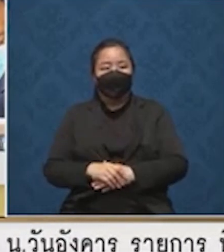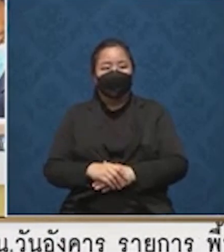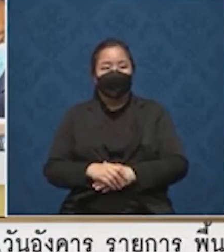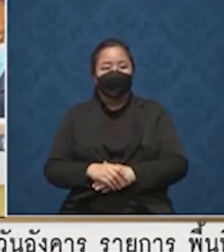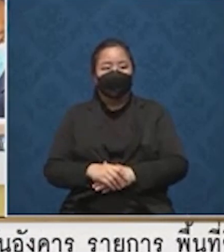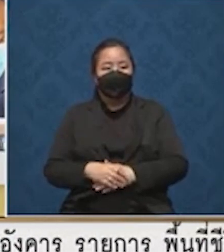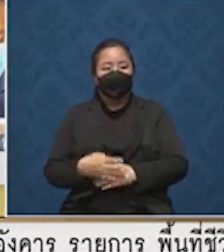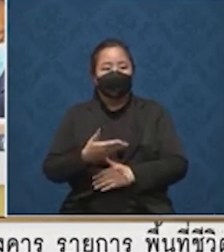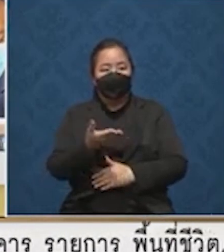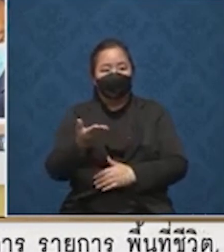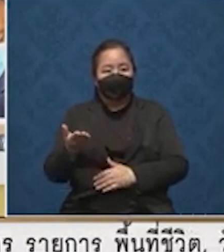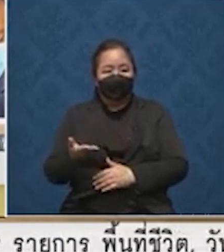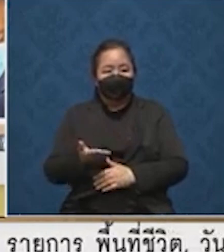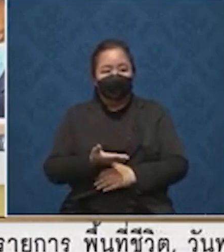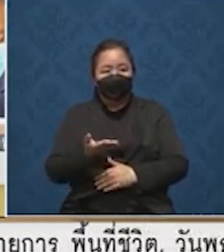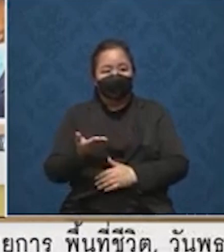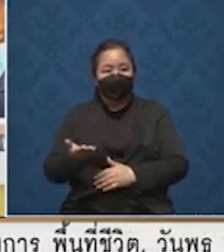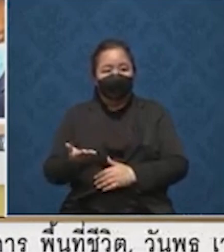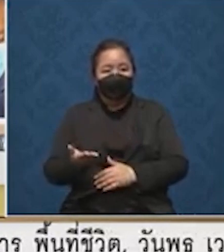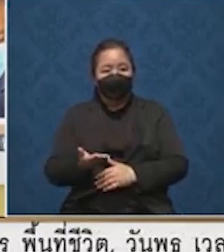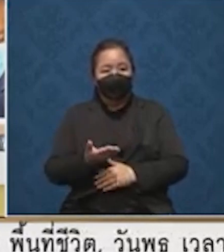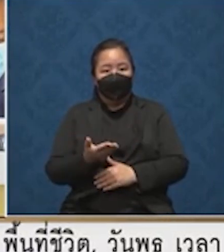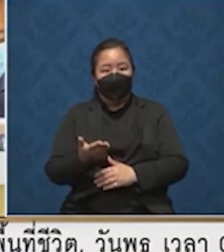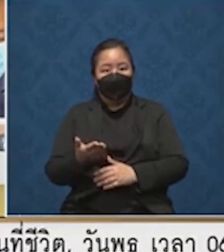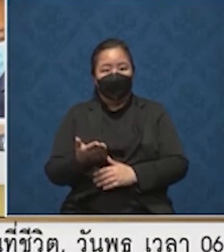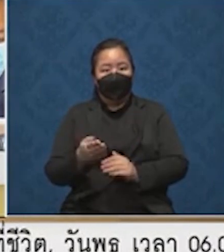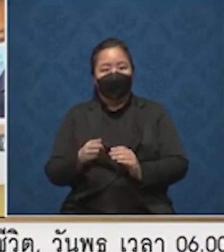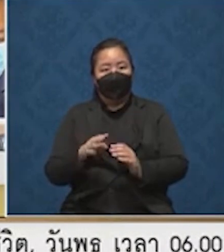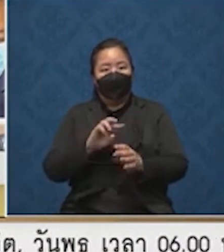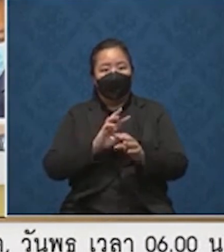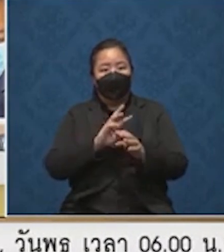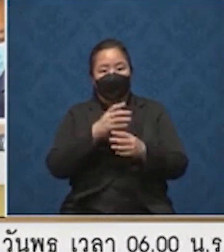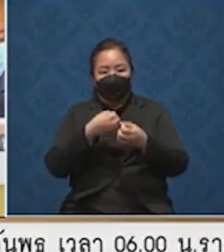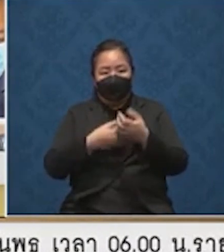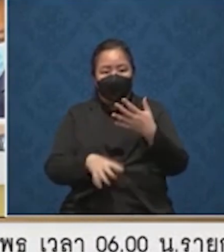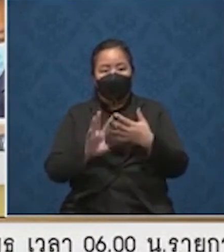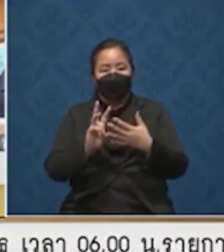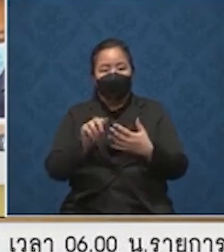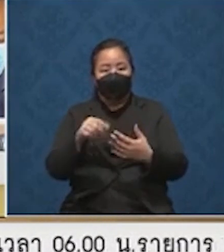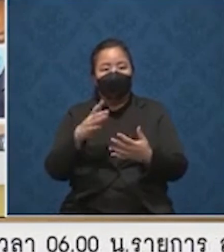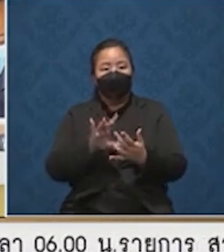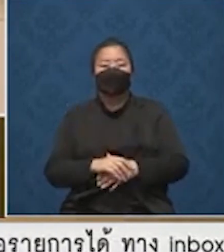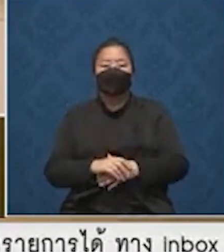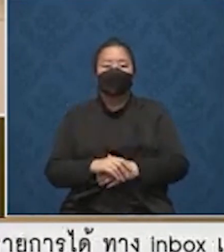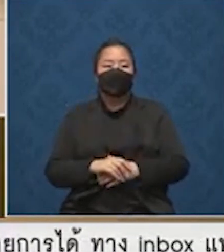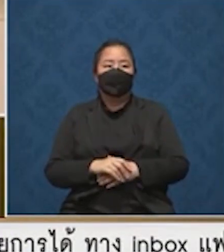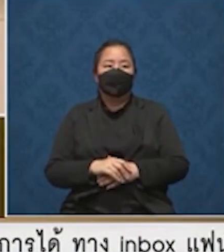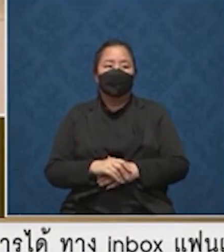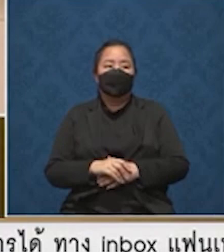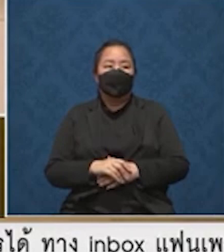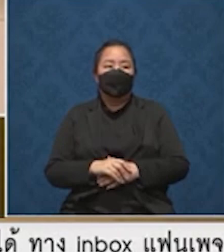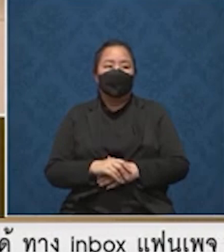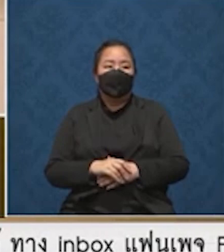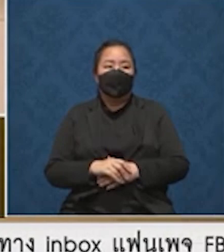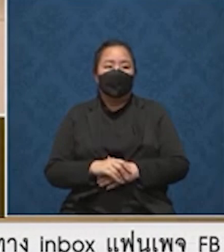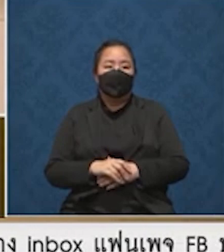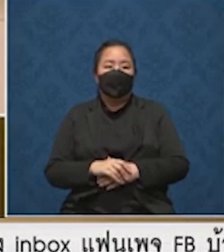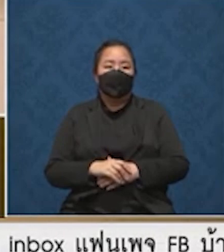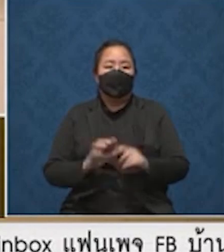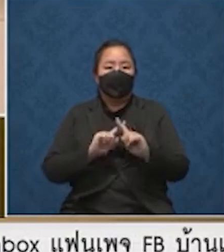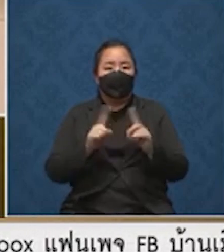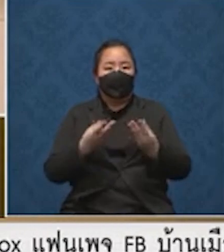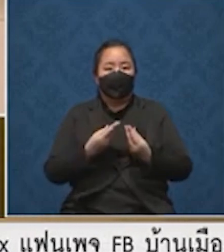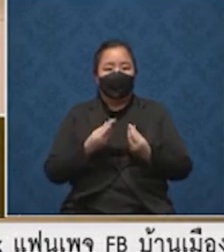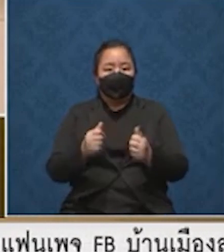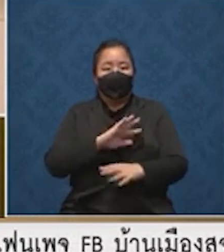ทยในช่วงนี้ก็เพื่อไปสนับสนุนกฎหมายดังกล่าวจนถึงกับมีเสียงดักคอจากนายสมคิดเชื้อคง